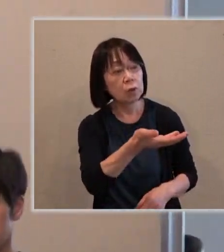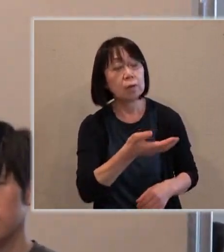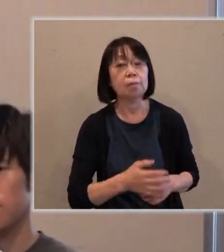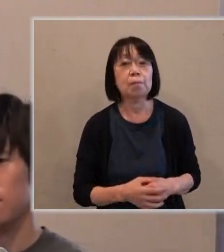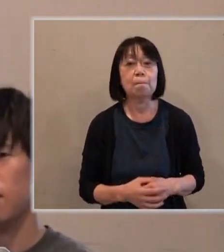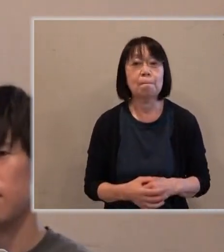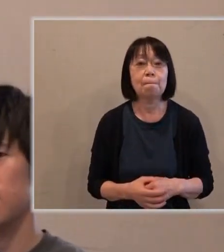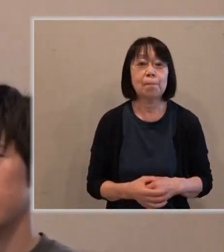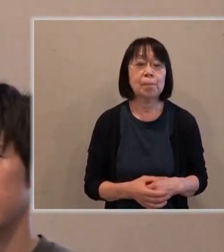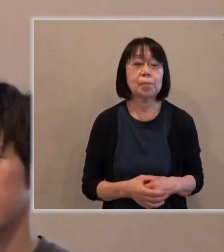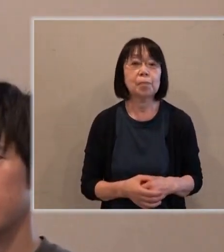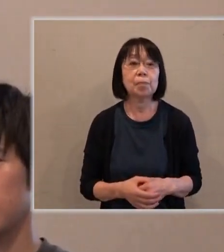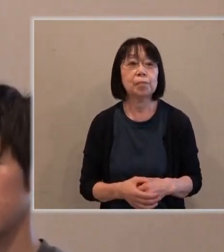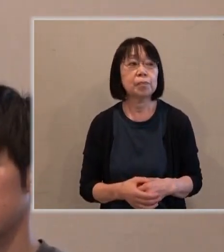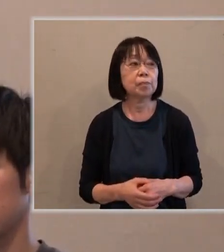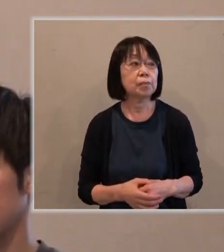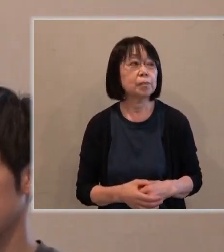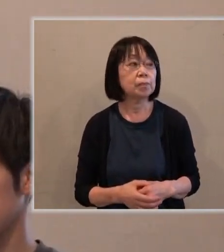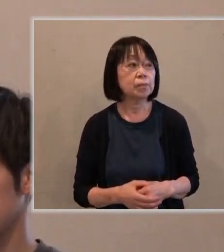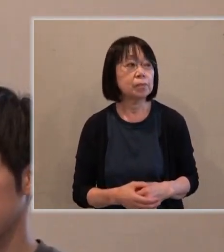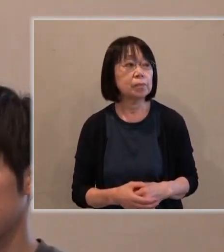ょうか。 はい、